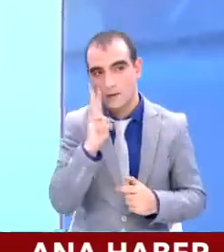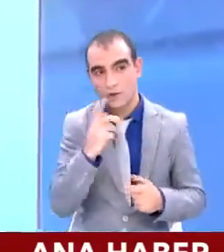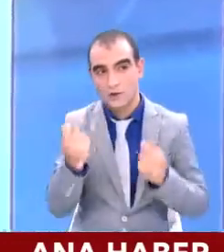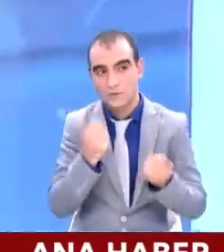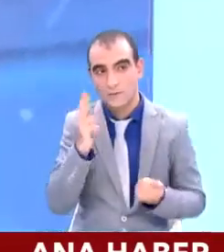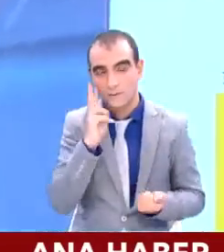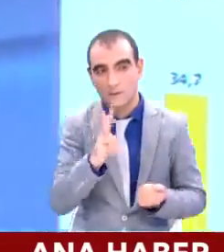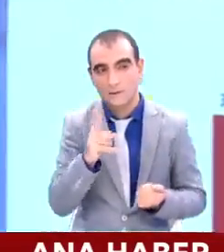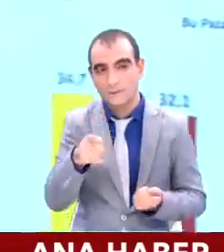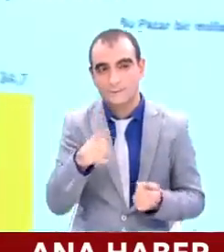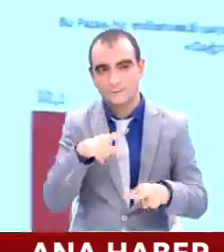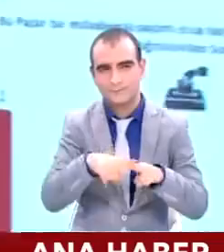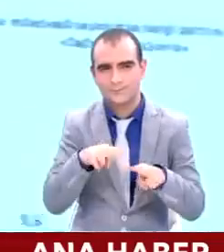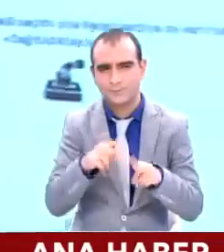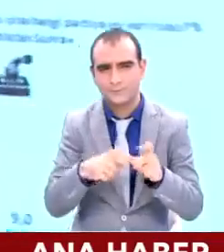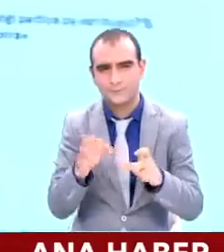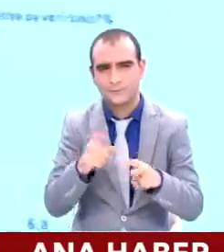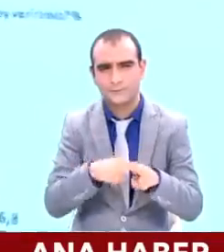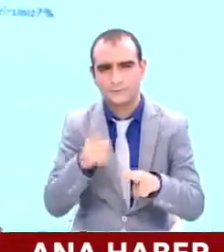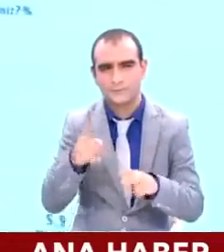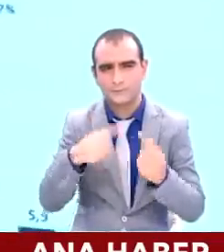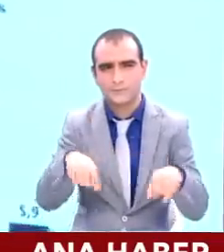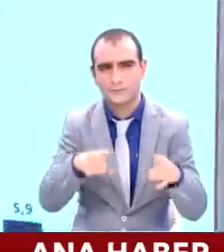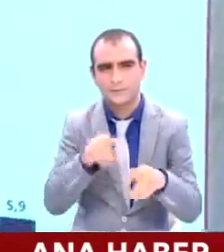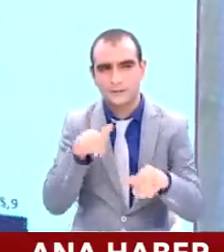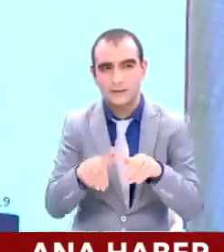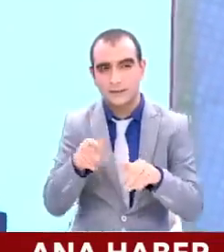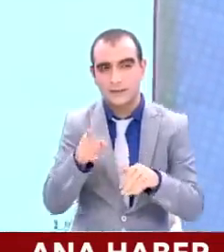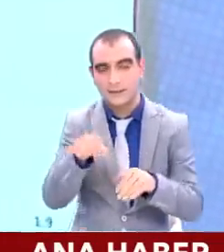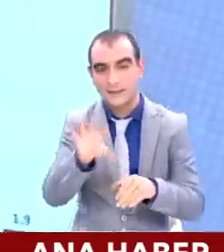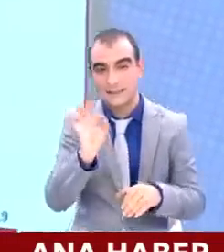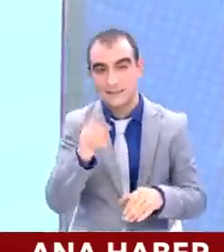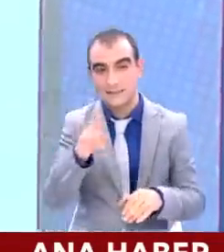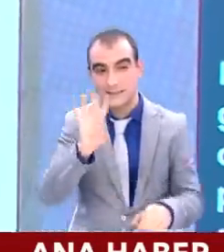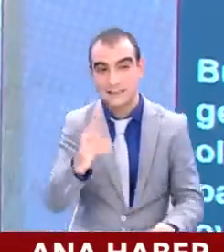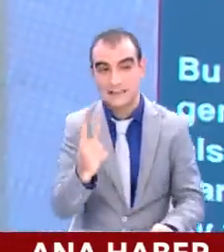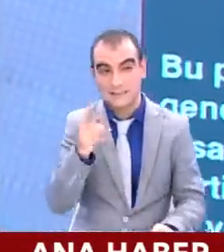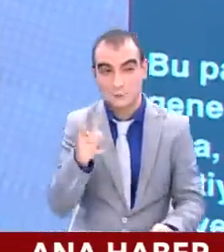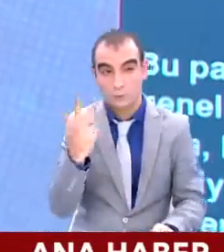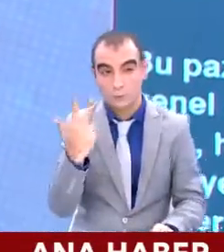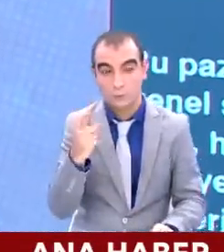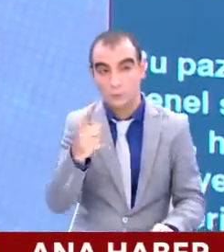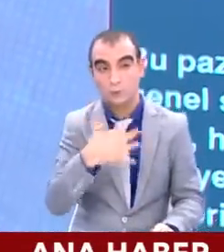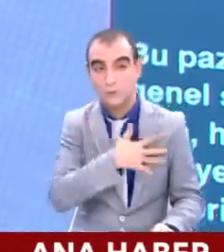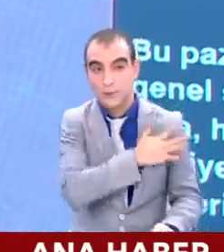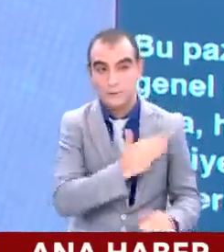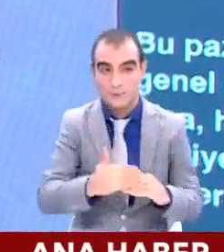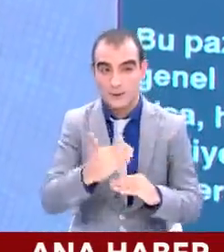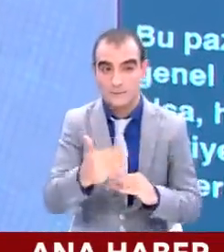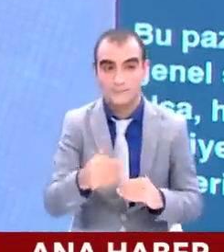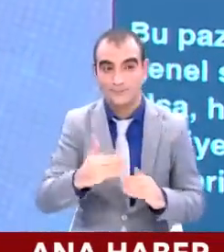yapmaya bakalım Evet Aksoy araştırmada diyor ki; Cumhurbaşkanlığı seçiminde oy tercih %47,3 ile Kılıçdaroğlu önde